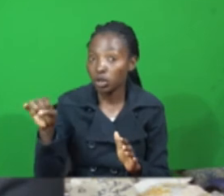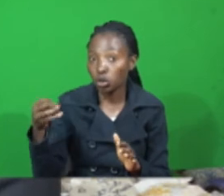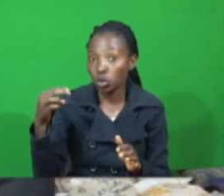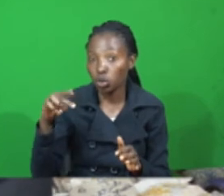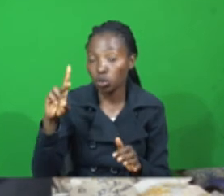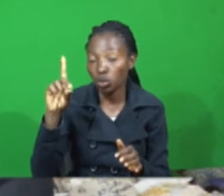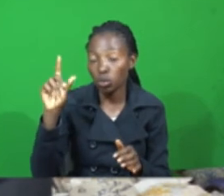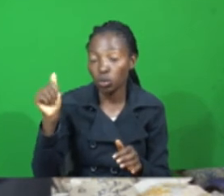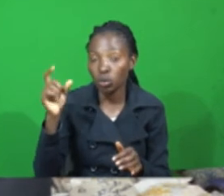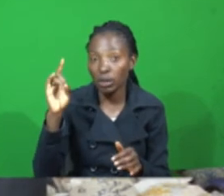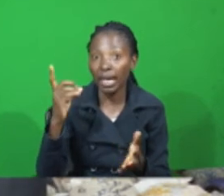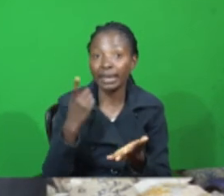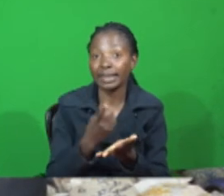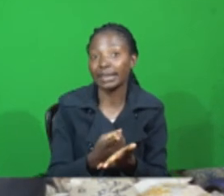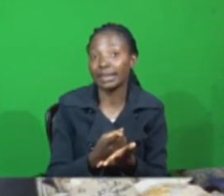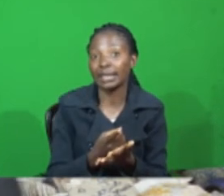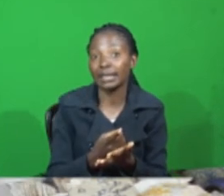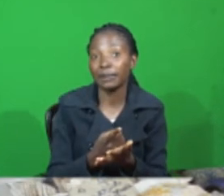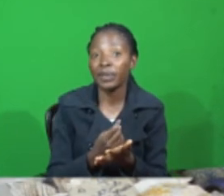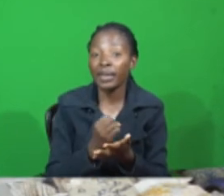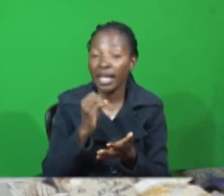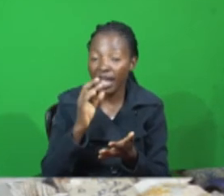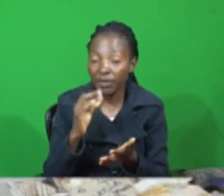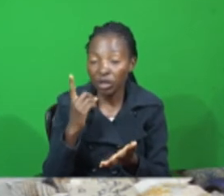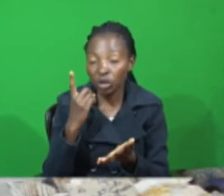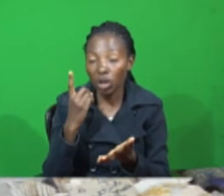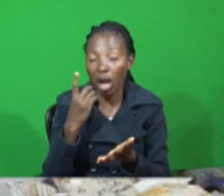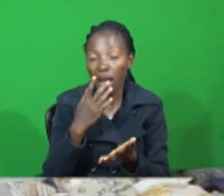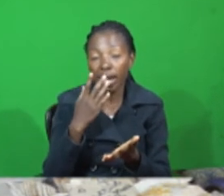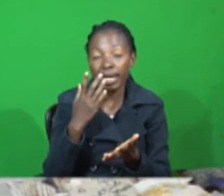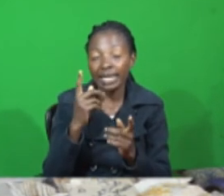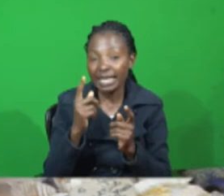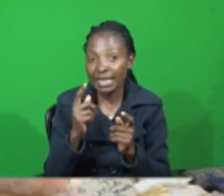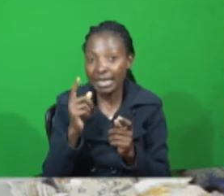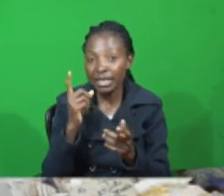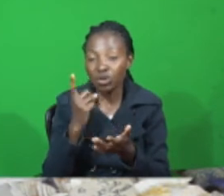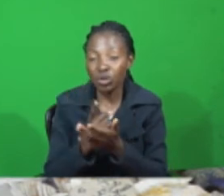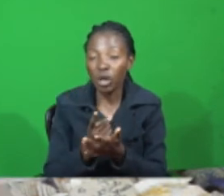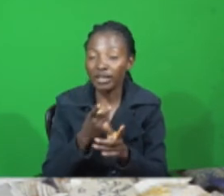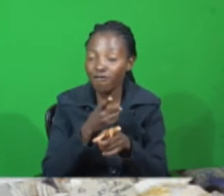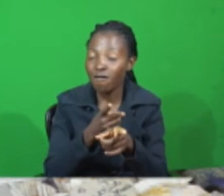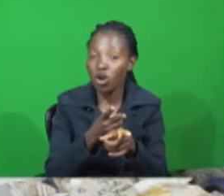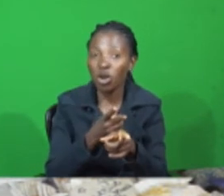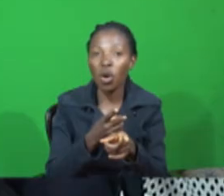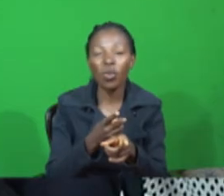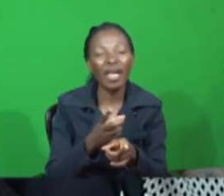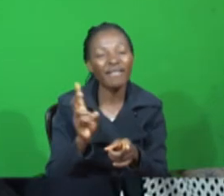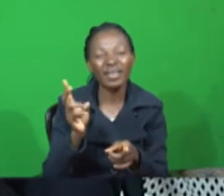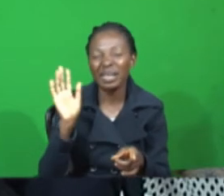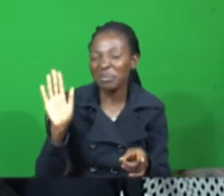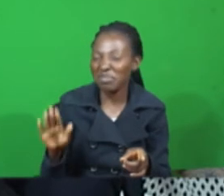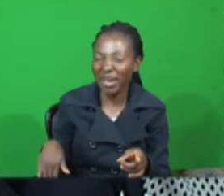naJudha kana tisiri kuda kuedzesera kuzvirarama hanzi titori wese kupfuura vasingatodi